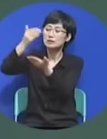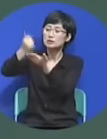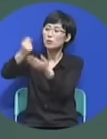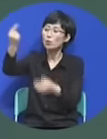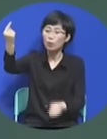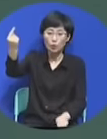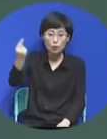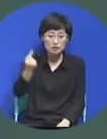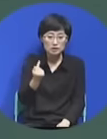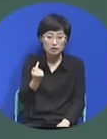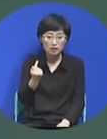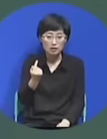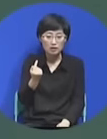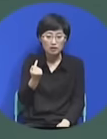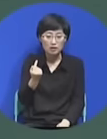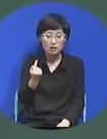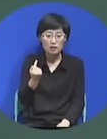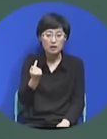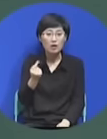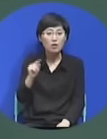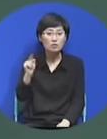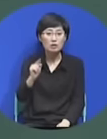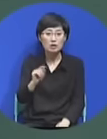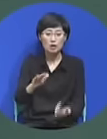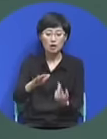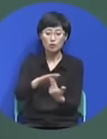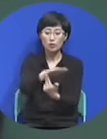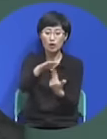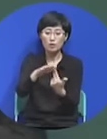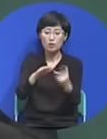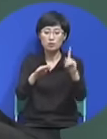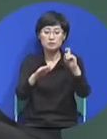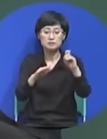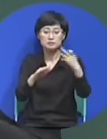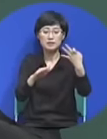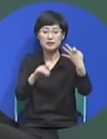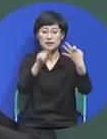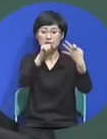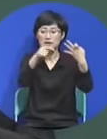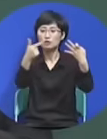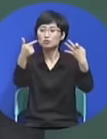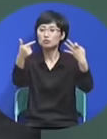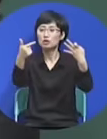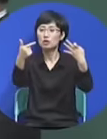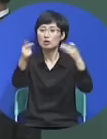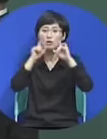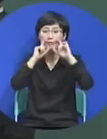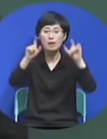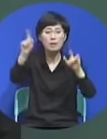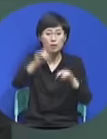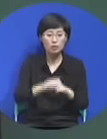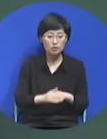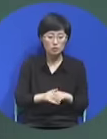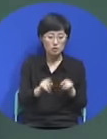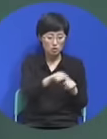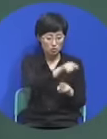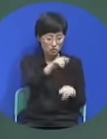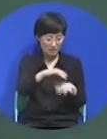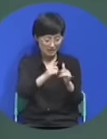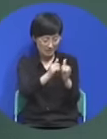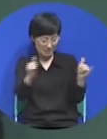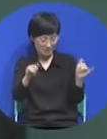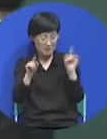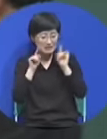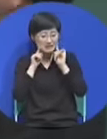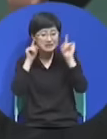먼저 요한복음 14장 6절에 이 우리의 모든 지옥 배경을 끊어뜨리고 하나님 만나는 길을 열으신